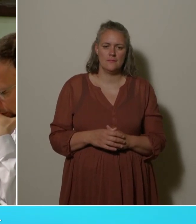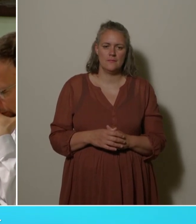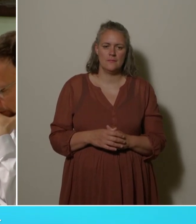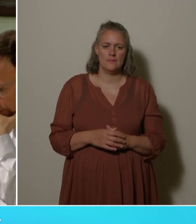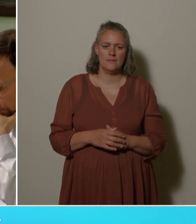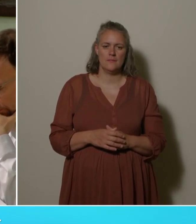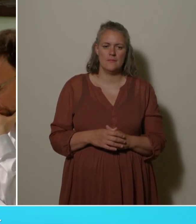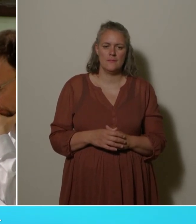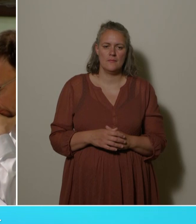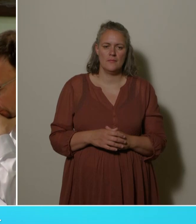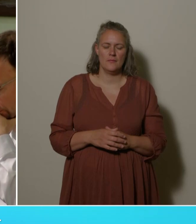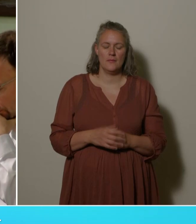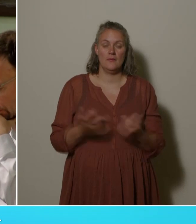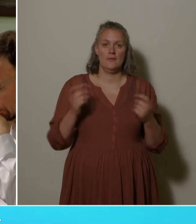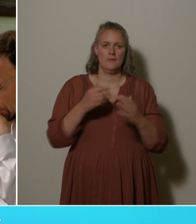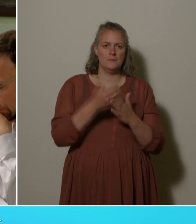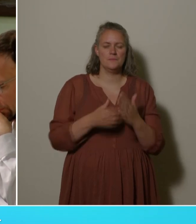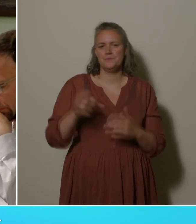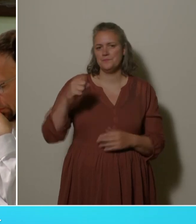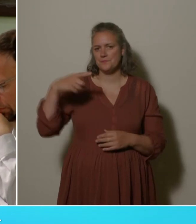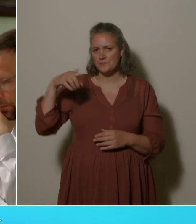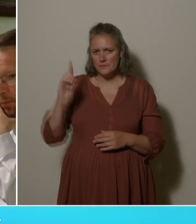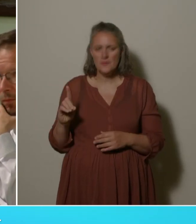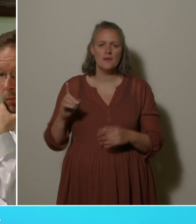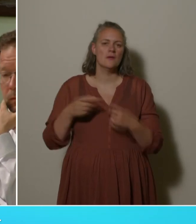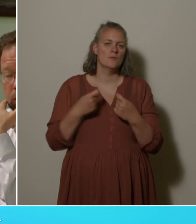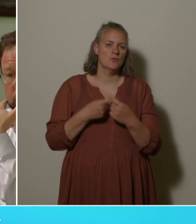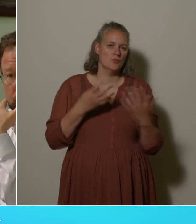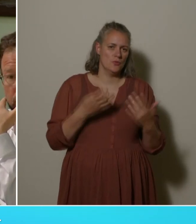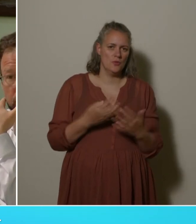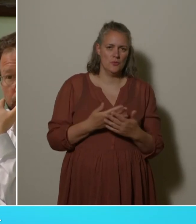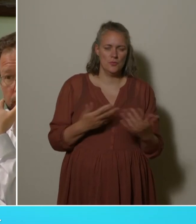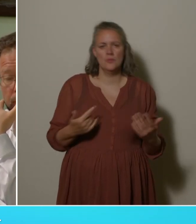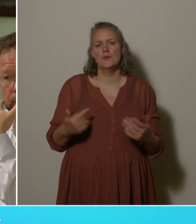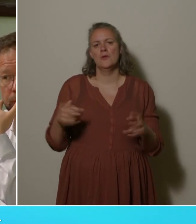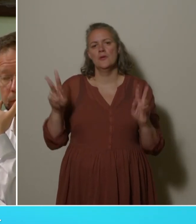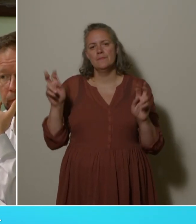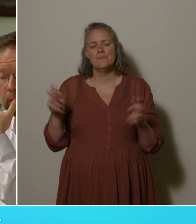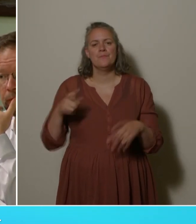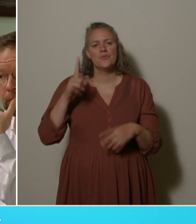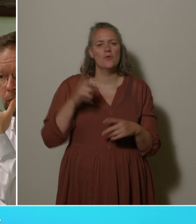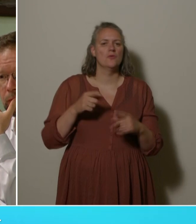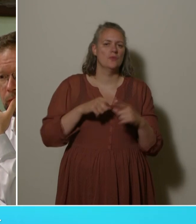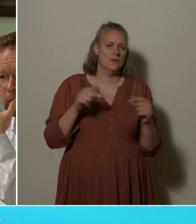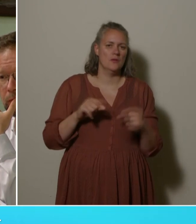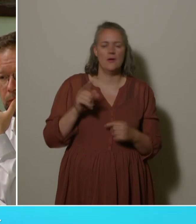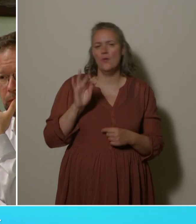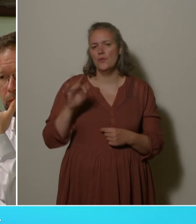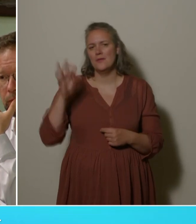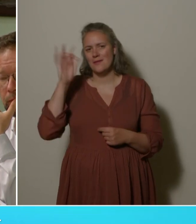Deutschland, also Beschlussvorlage Fraktionen SPD und Bündnis 90 Die Grünen, Beschlussvorlage Deutschland-Ticket auch für Jena